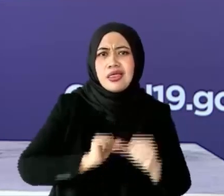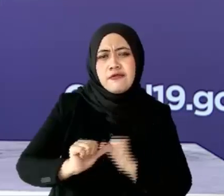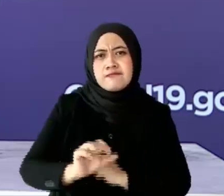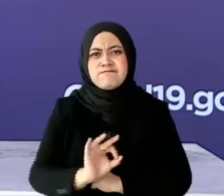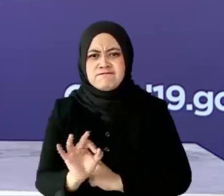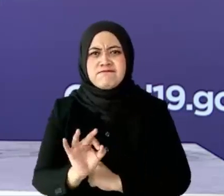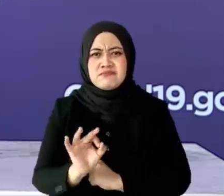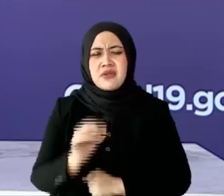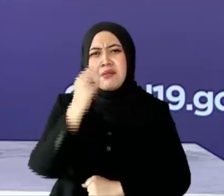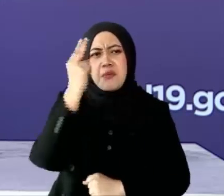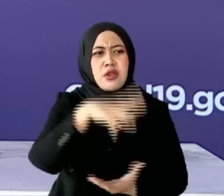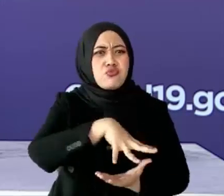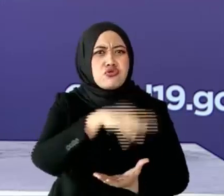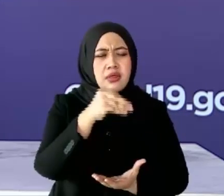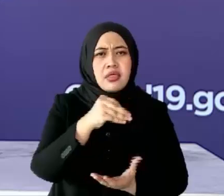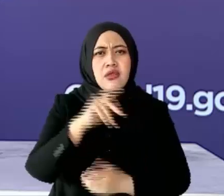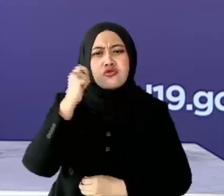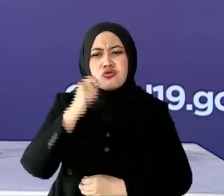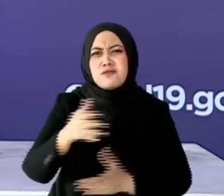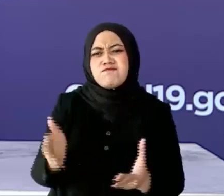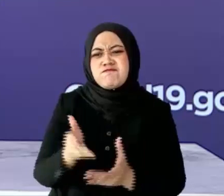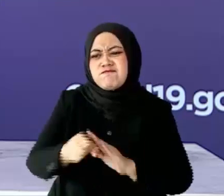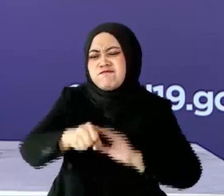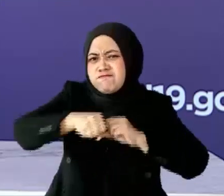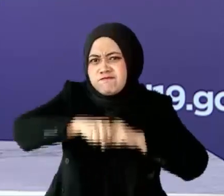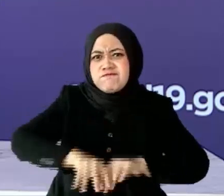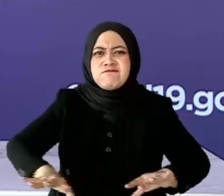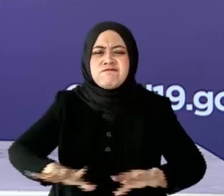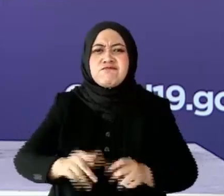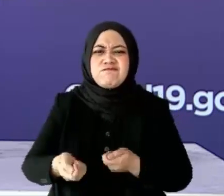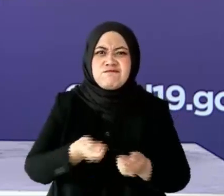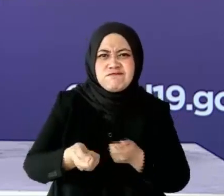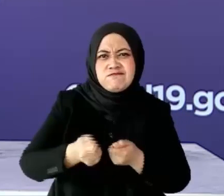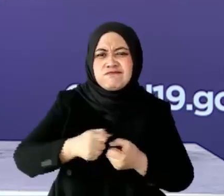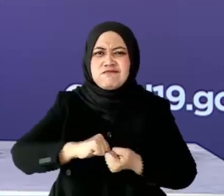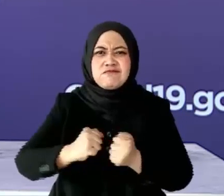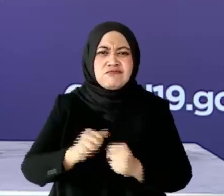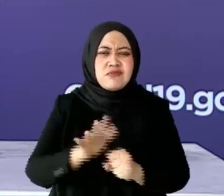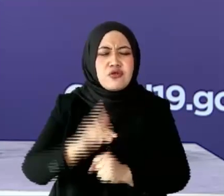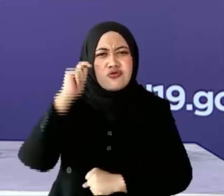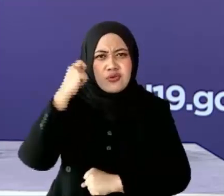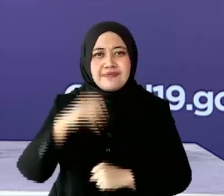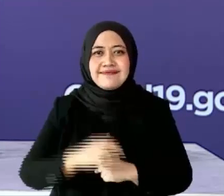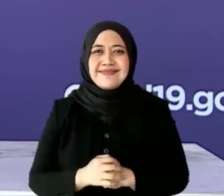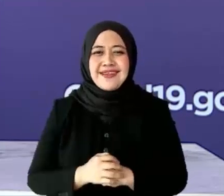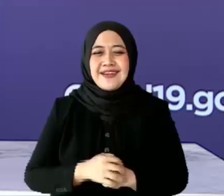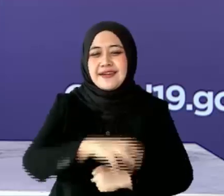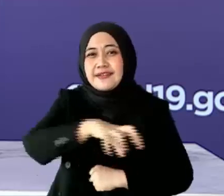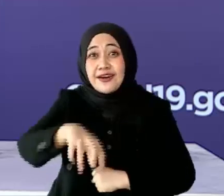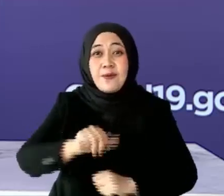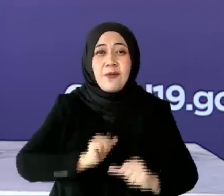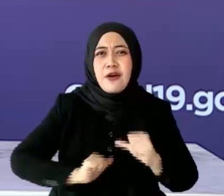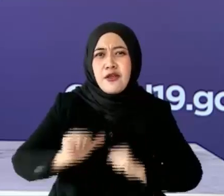daerah, pemerintah pusat akan sulit melakukan upaya pengendalian kasus. Atas peran aktif daerah